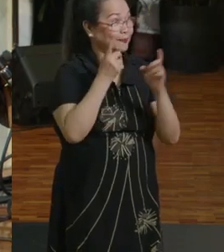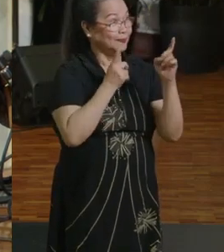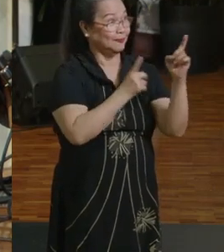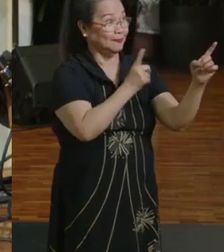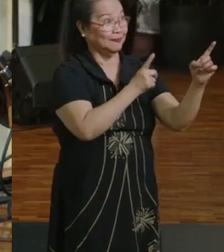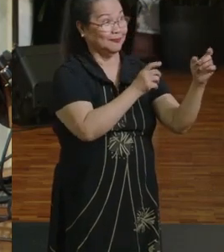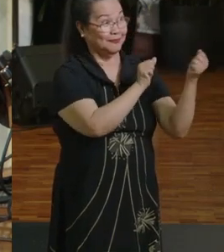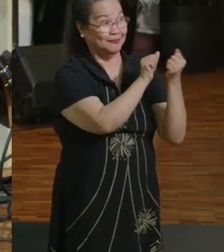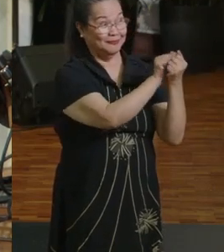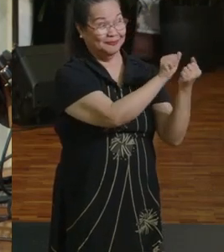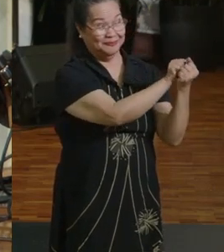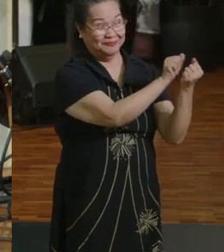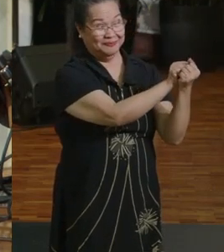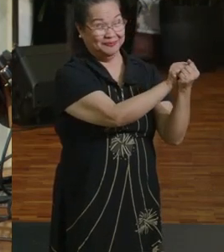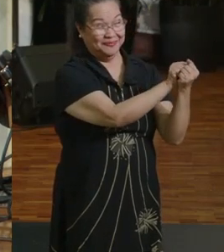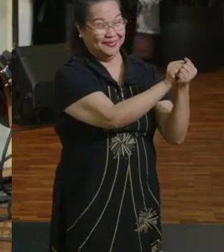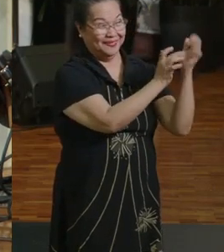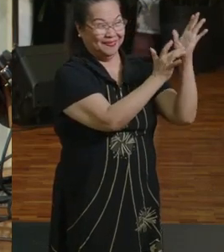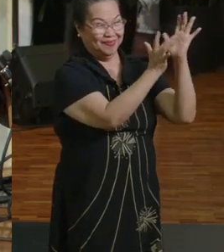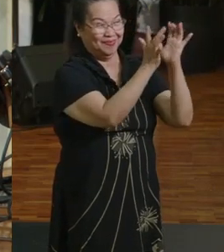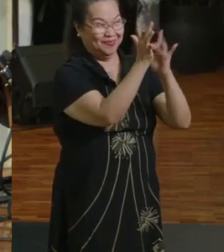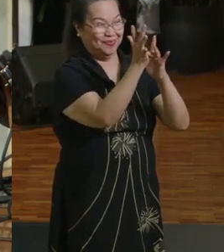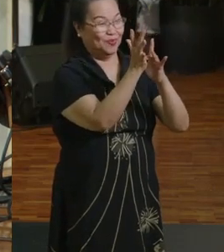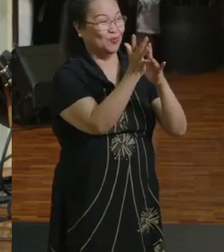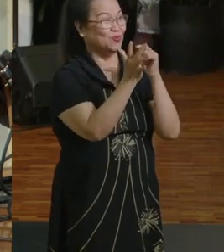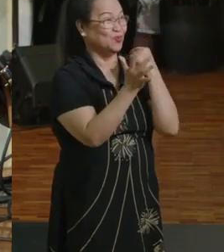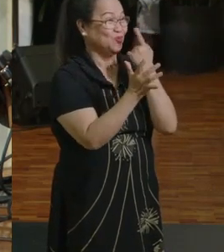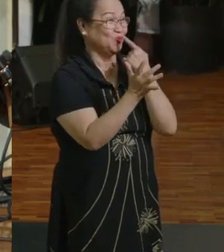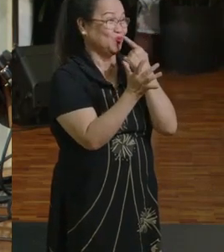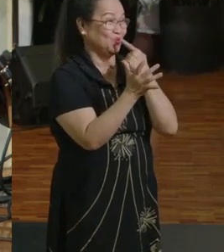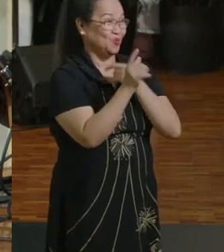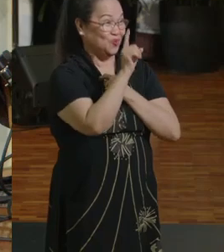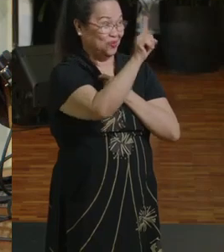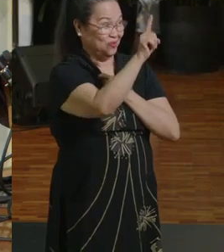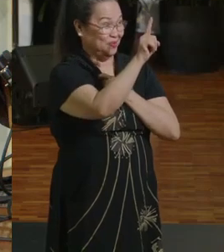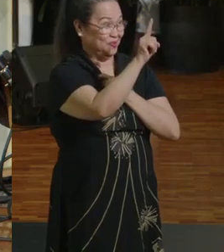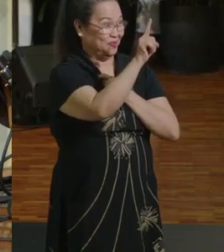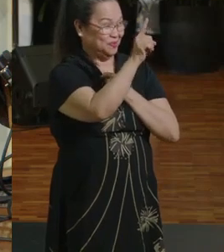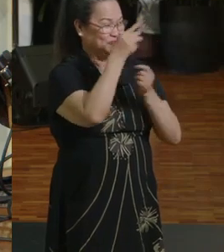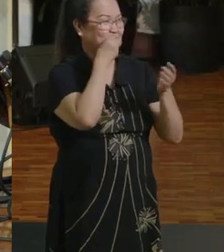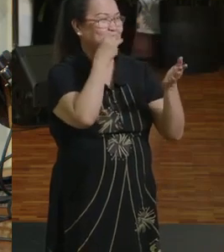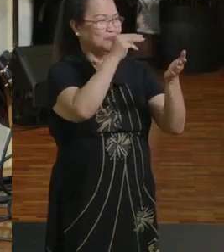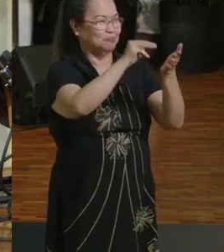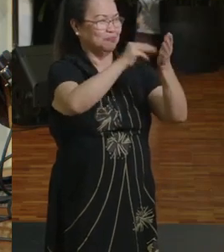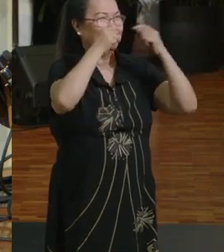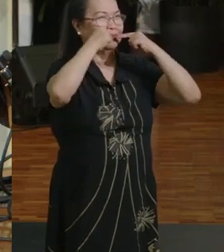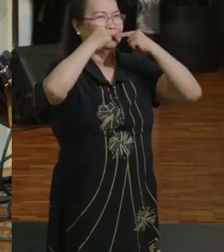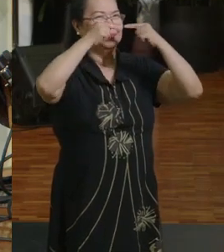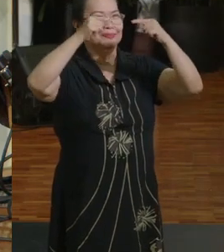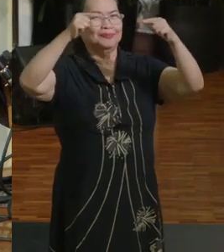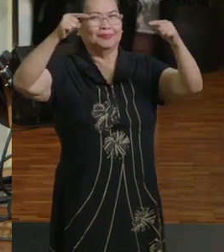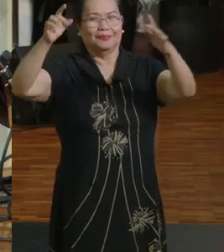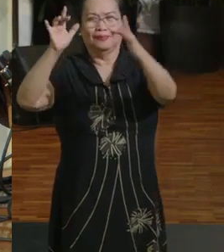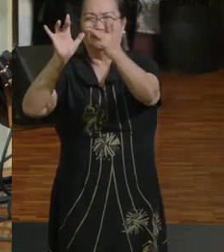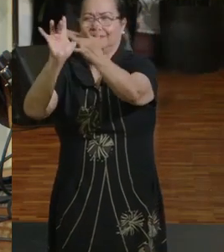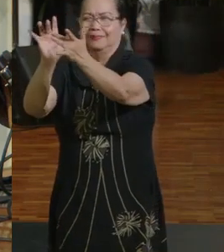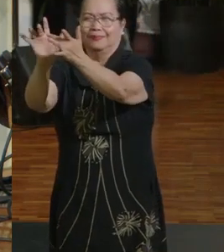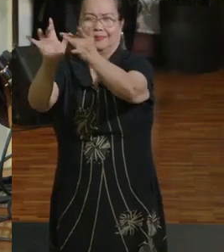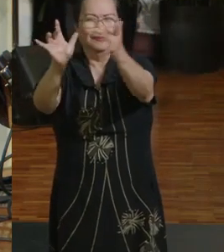him. Una natin makikita dito, meron siyang isang misyon ng pagpapahayag sa lahat ng mga abot na